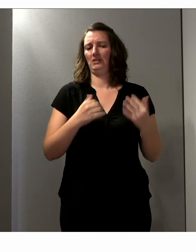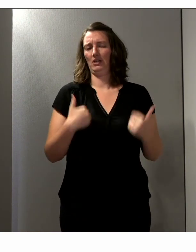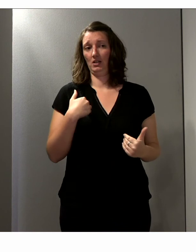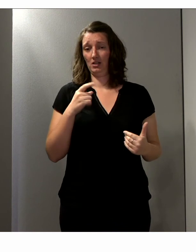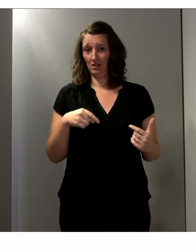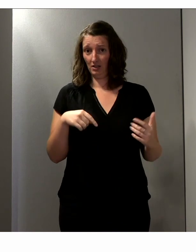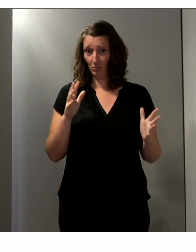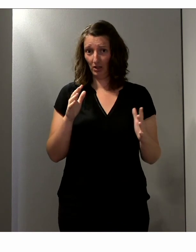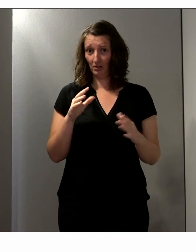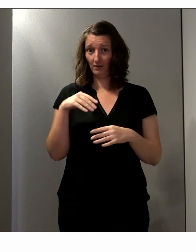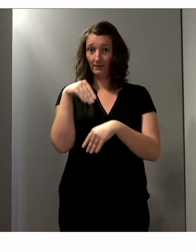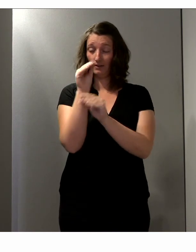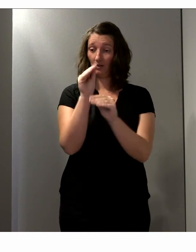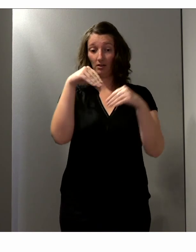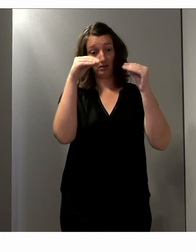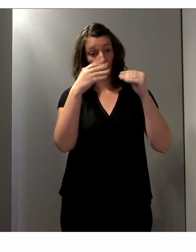signes?